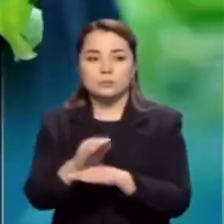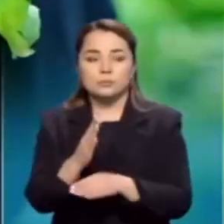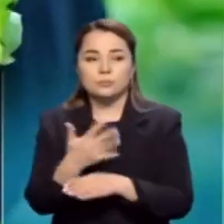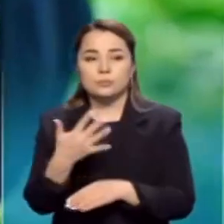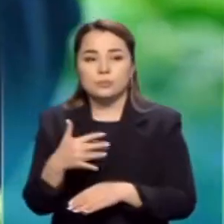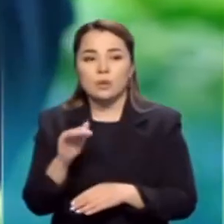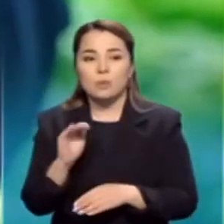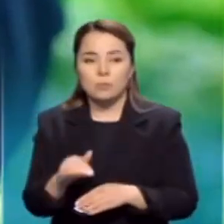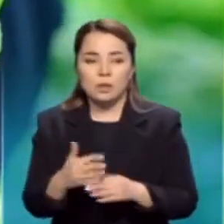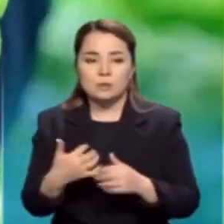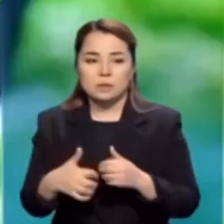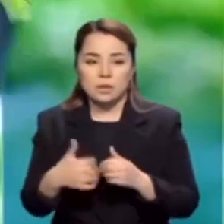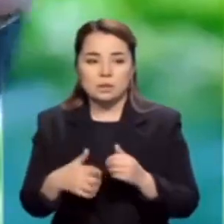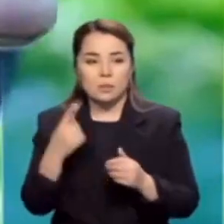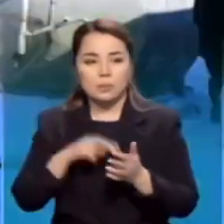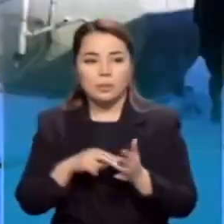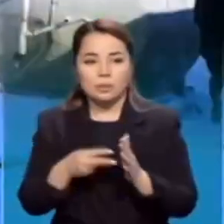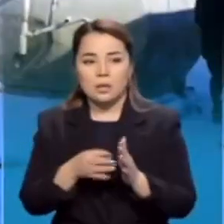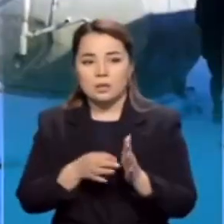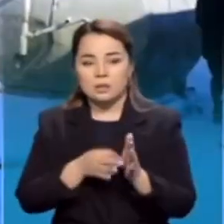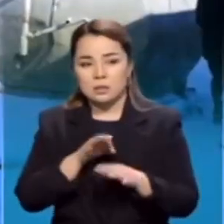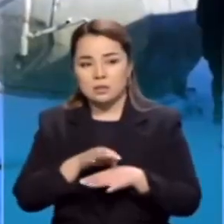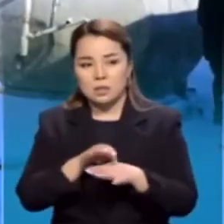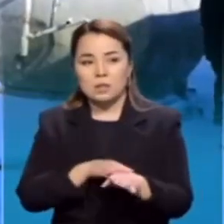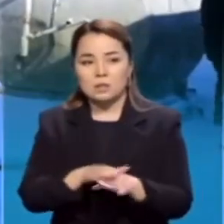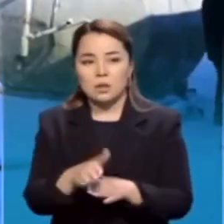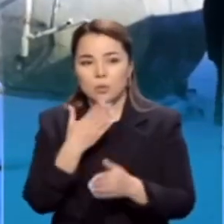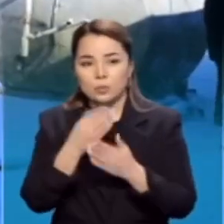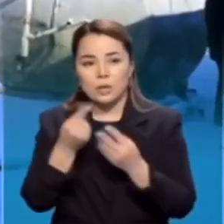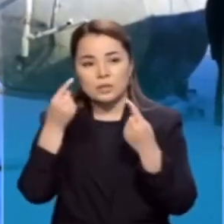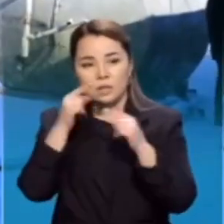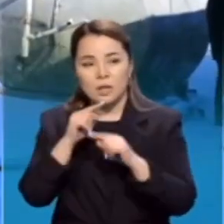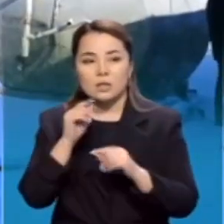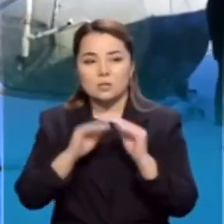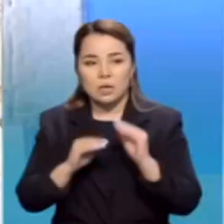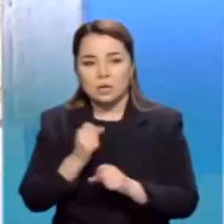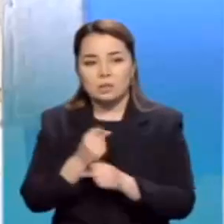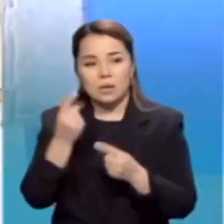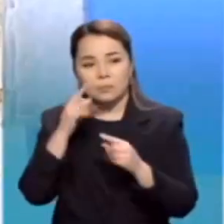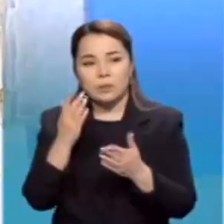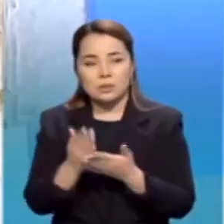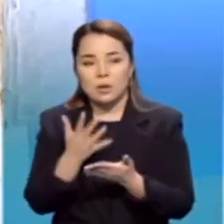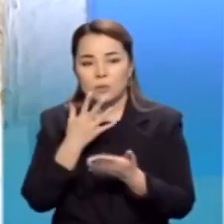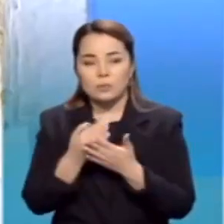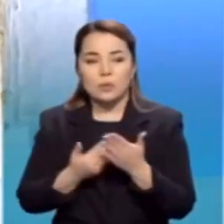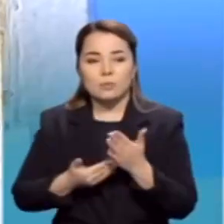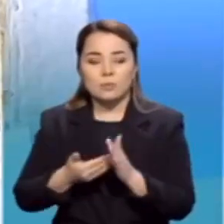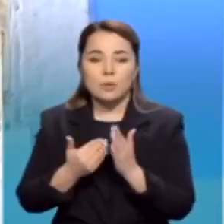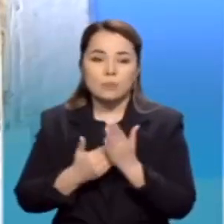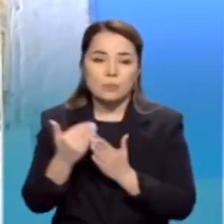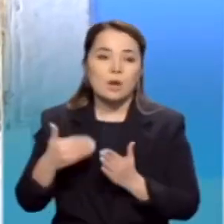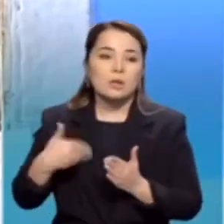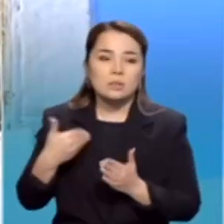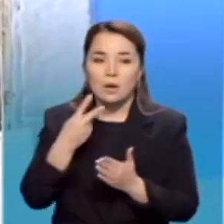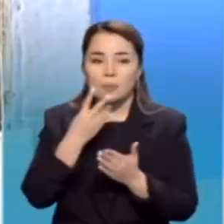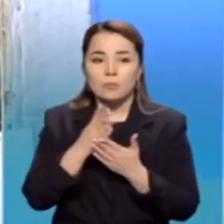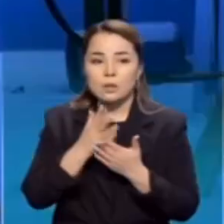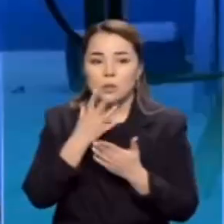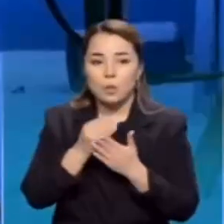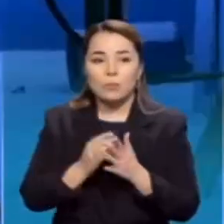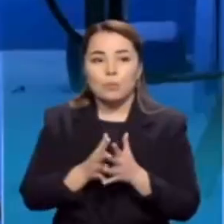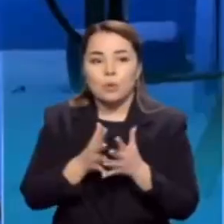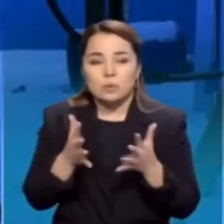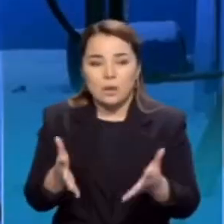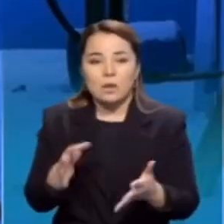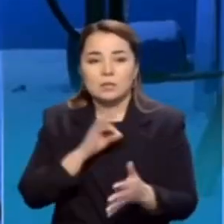мың түп салат жапырағын өсірмек ниетте. Сондай-ақ өз технологиясымен жасап шығарған құнарлығы жоғары тыңайтқышын келешекте молынан